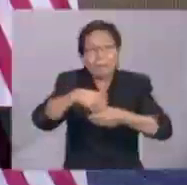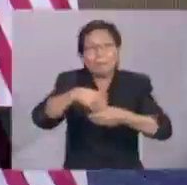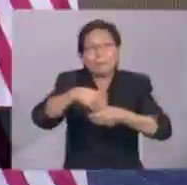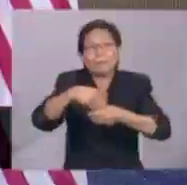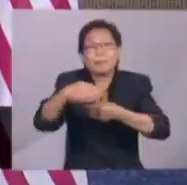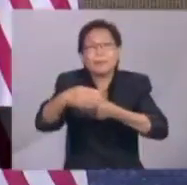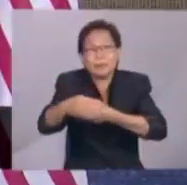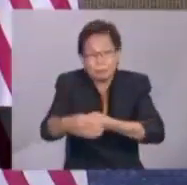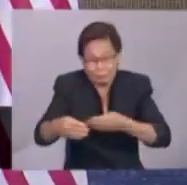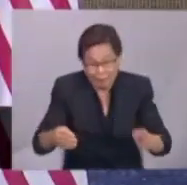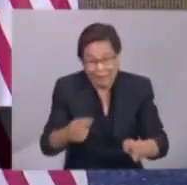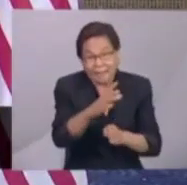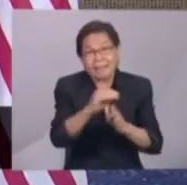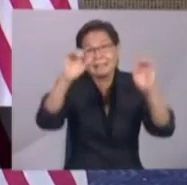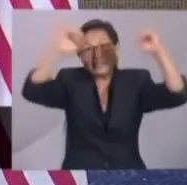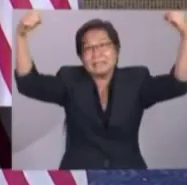aktiviti